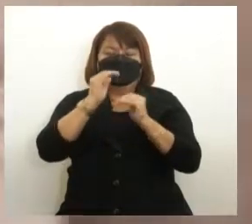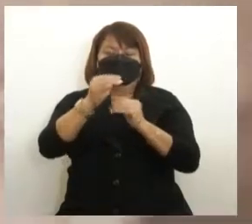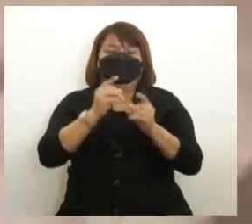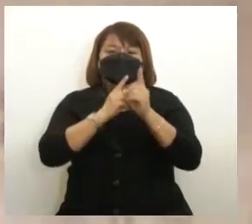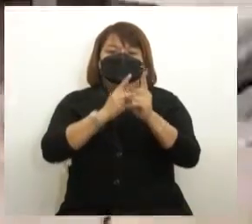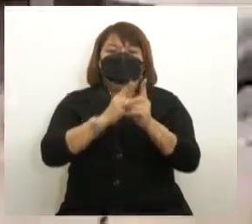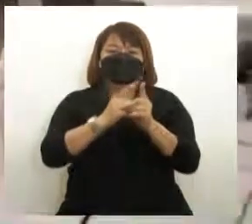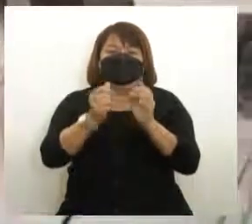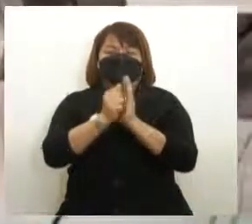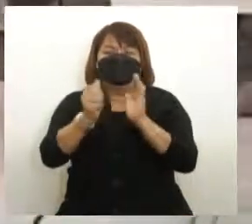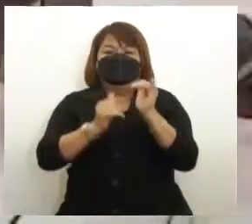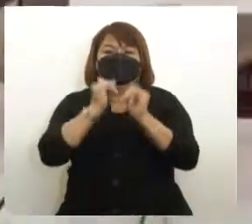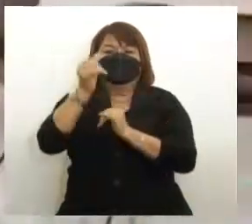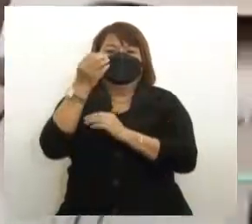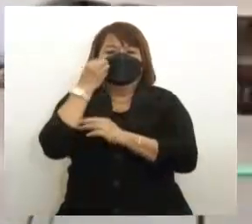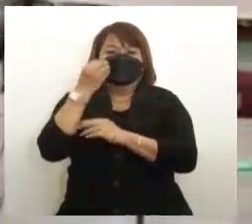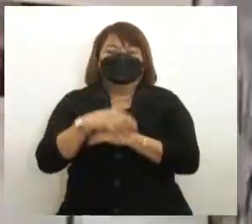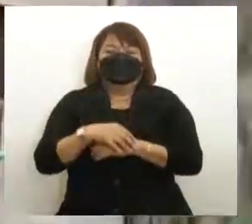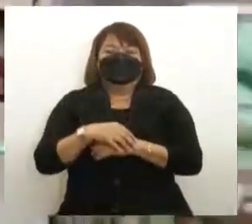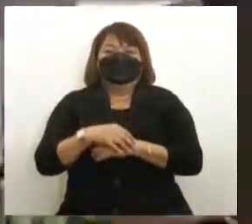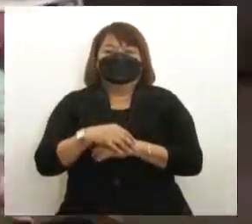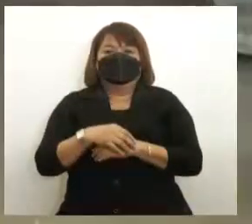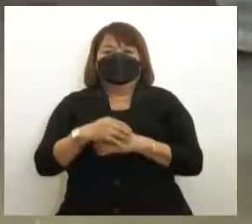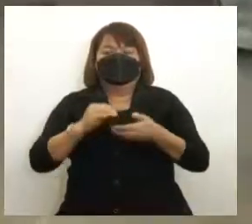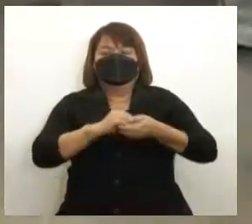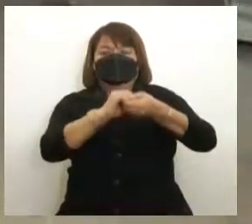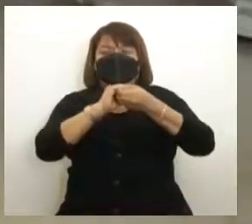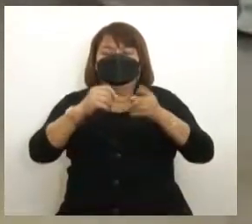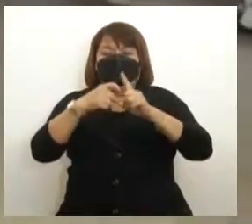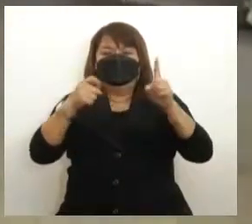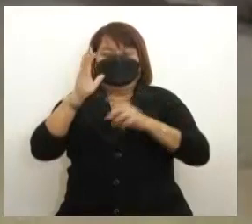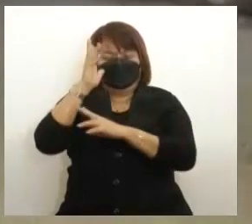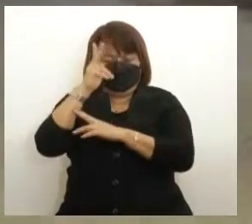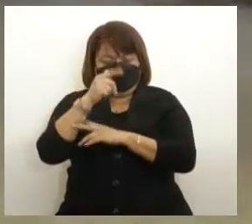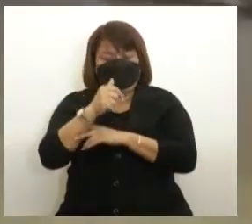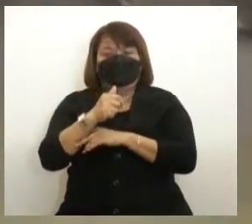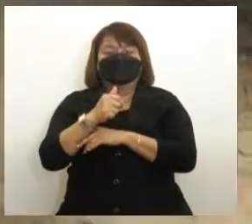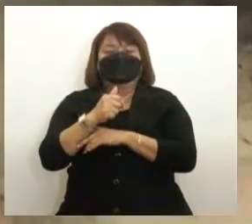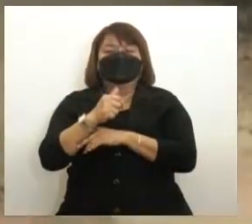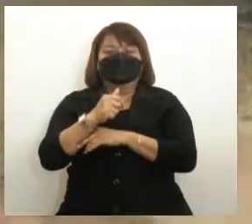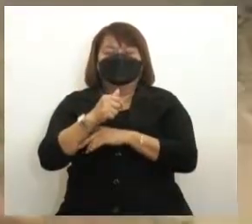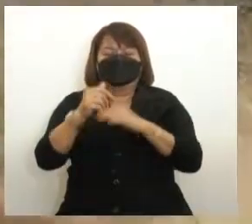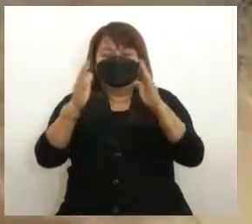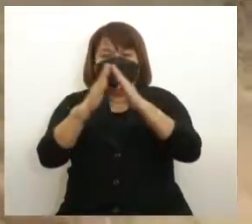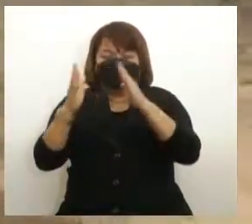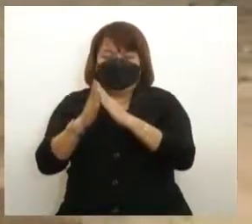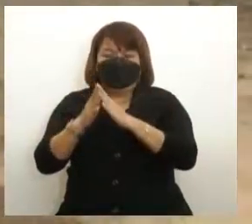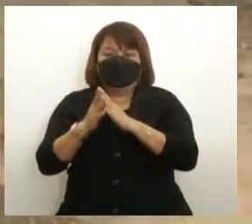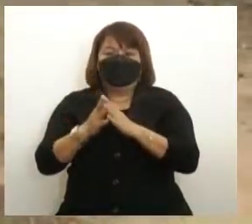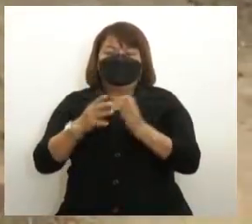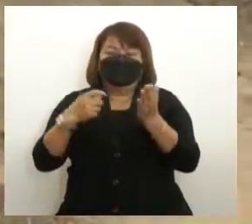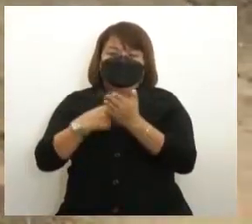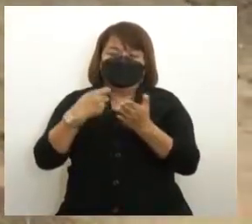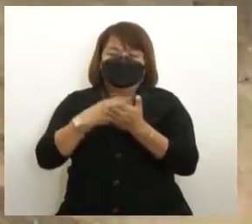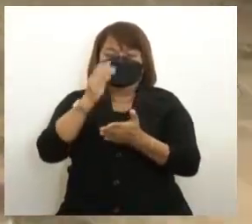โดยการออกเยี่ยมบ้านนักเรียนนะคะก็ได้รับความร่วมมืออย่างดีจากผู้ปกครองแล้วก็ชุมชนนะคะสาเหตุที่